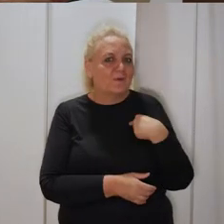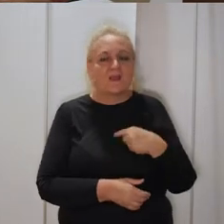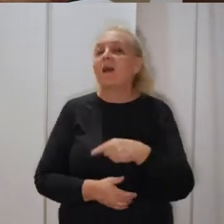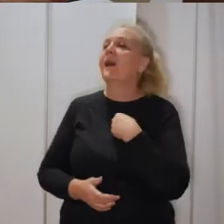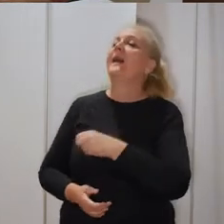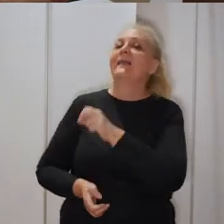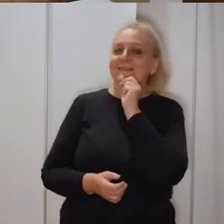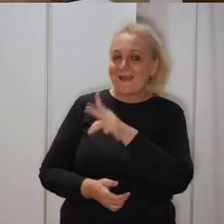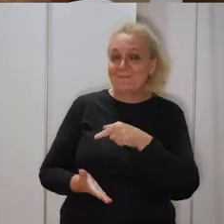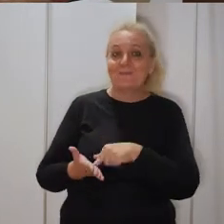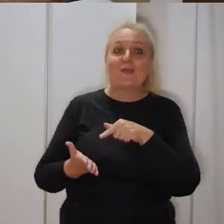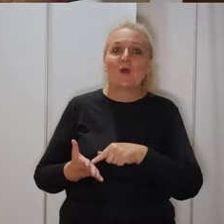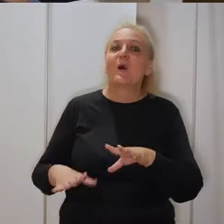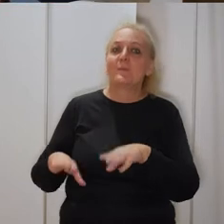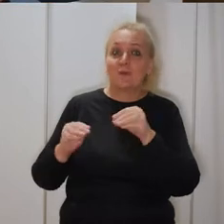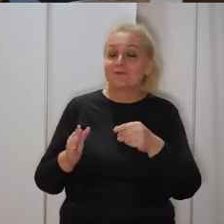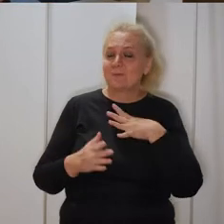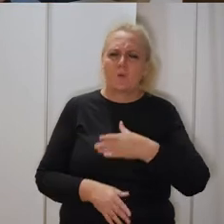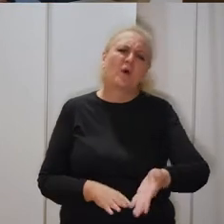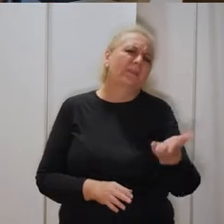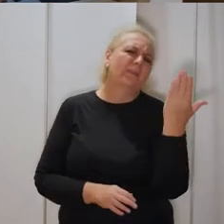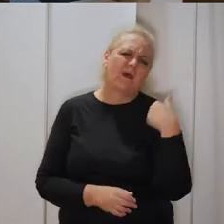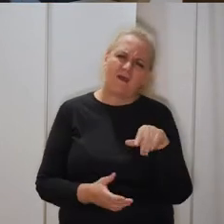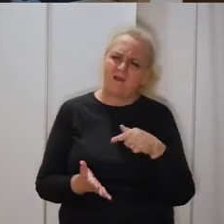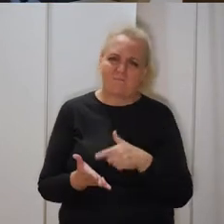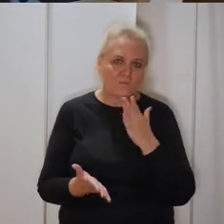No rzeczywiście to się zaczęło dość dawno.